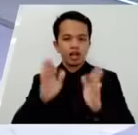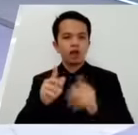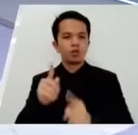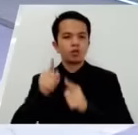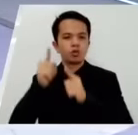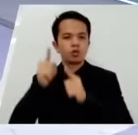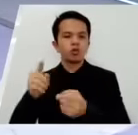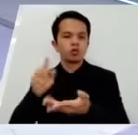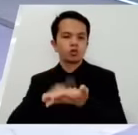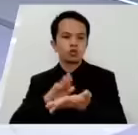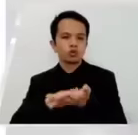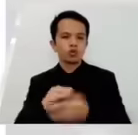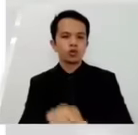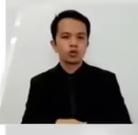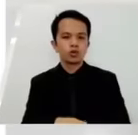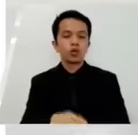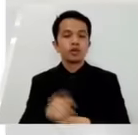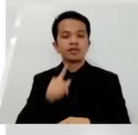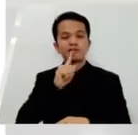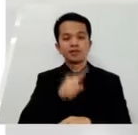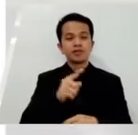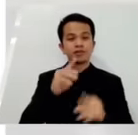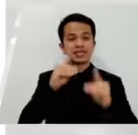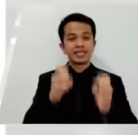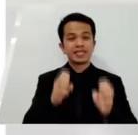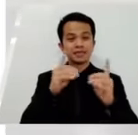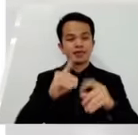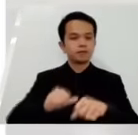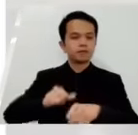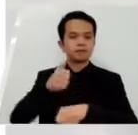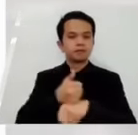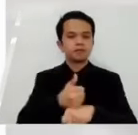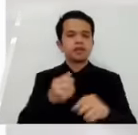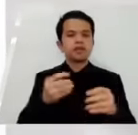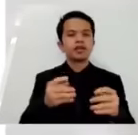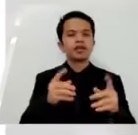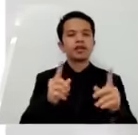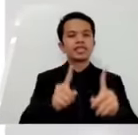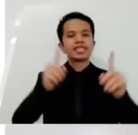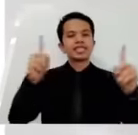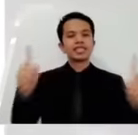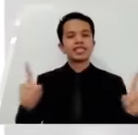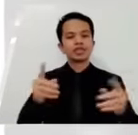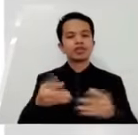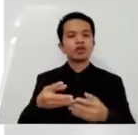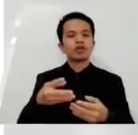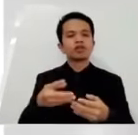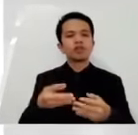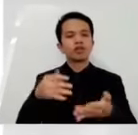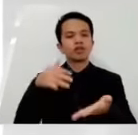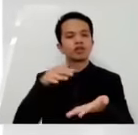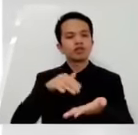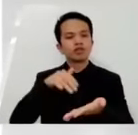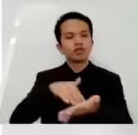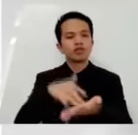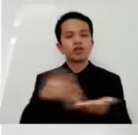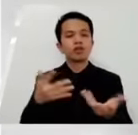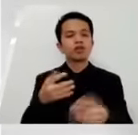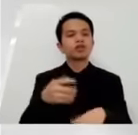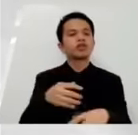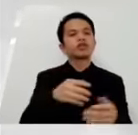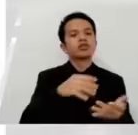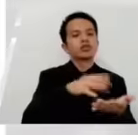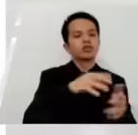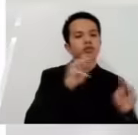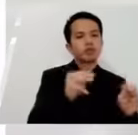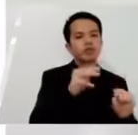eskwelahan. Sa utos ng DepEd, ipatutupad ang distance learning sa Lunes at Martes sa susunod na linggo. Pwede